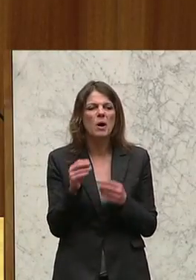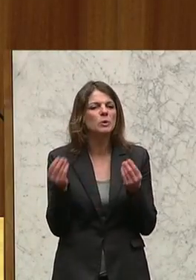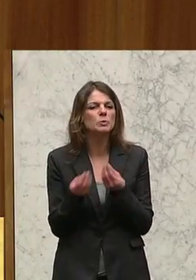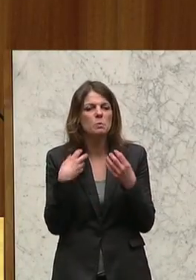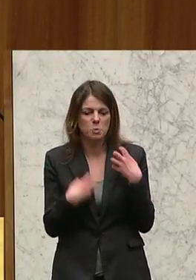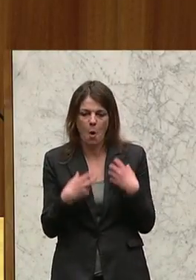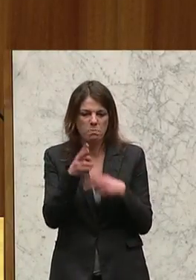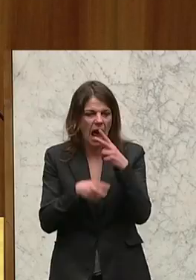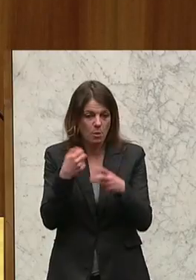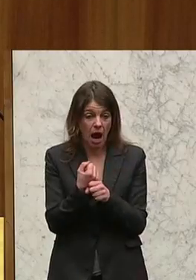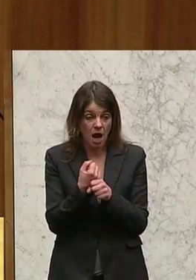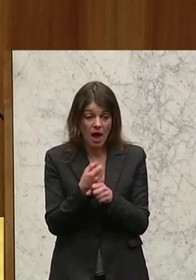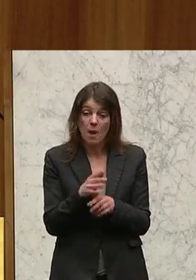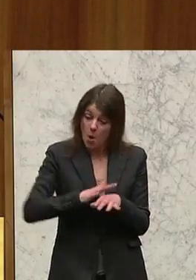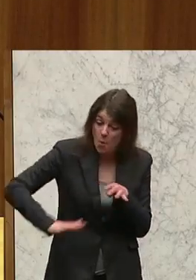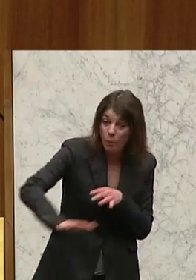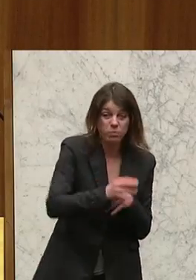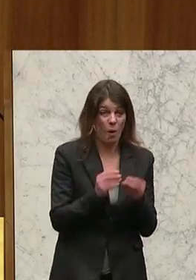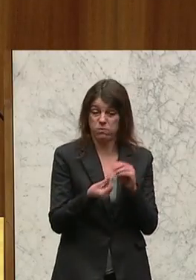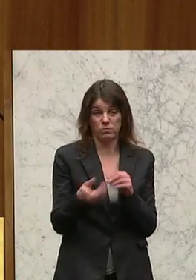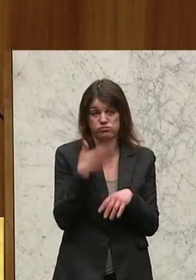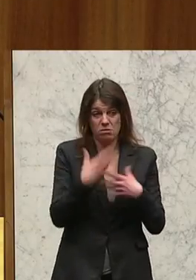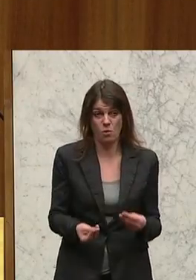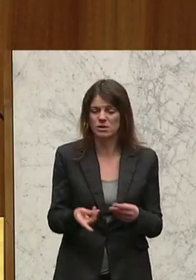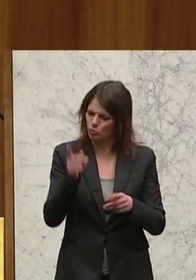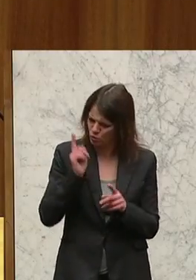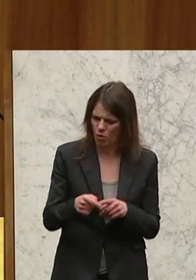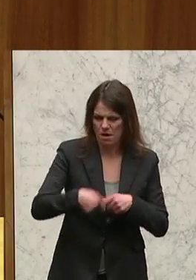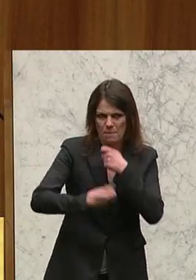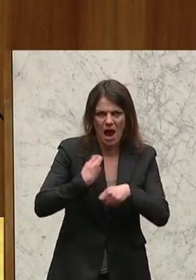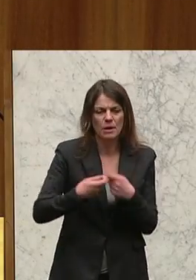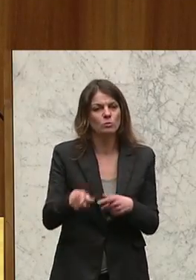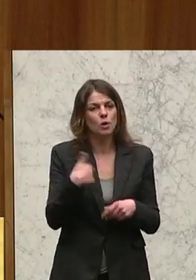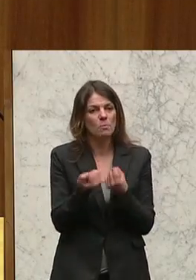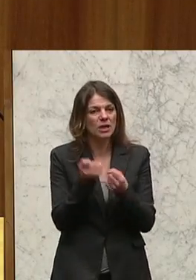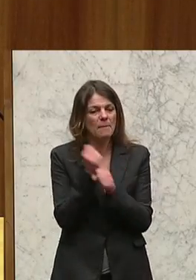aber, dass Sie an den Grund des Problems gehen müssen. Sie sollten endlich Politik